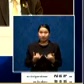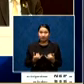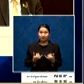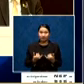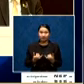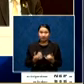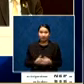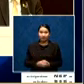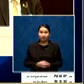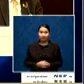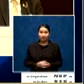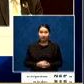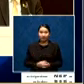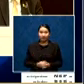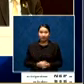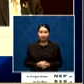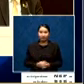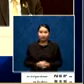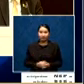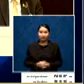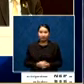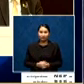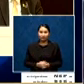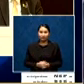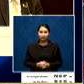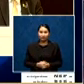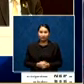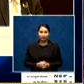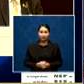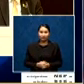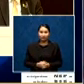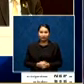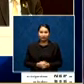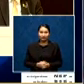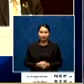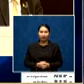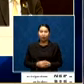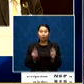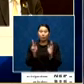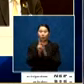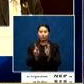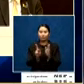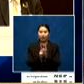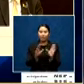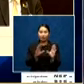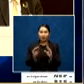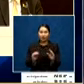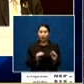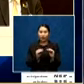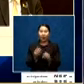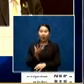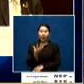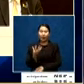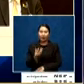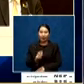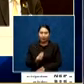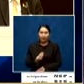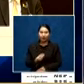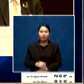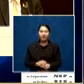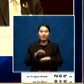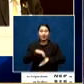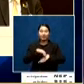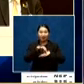นี่ชาดาอย่าหลงล่อเลยกับ14ล้านเสียงเพราะเป็นเพียง 20% ของทั้งหมดพรรคมึงได้กี่เสียงขอโทษทีเถอะ เ